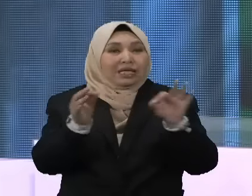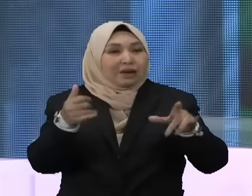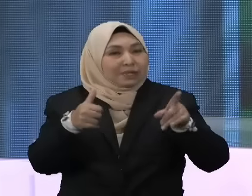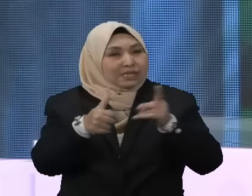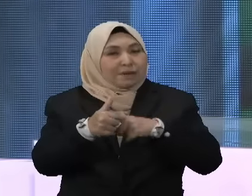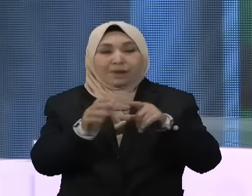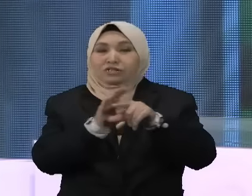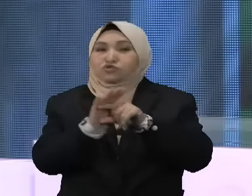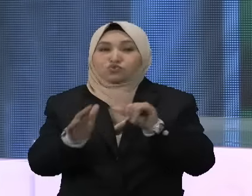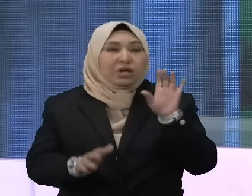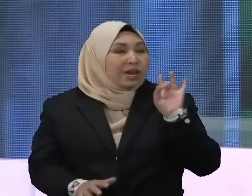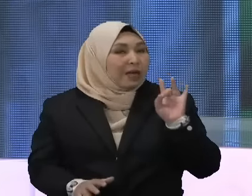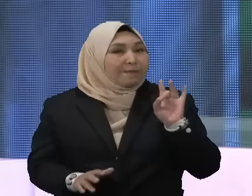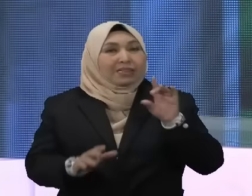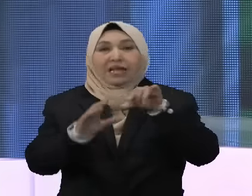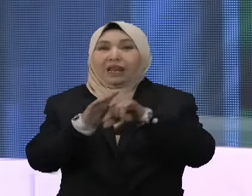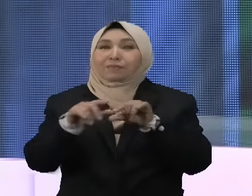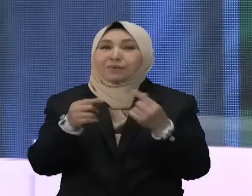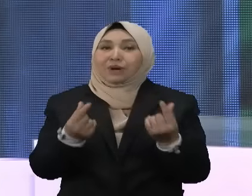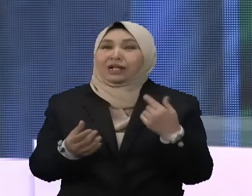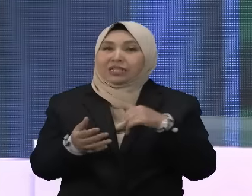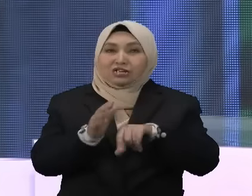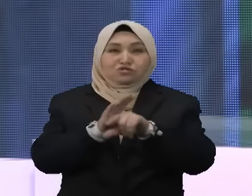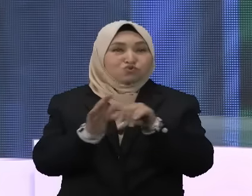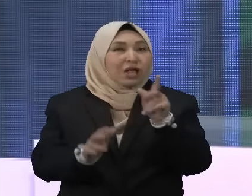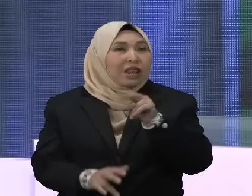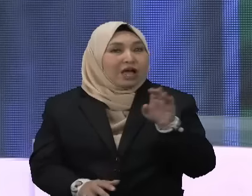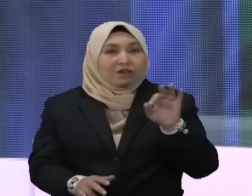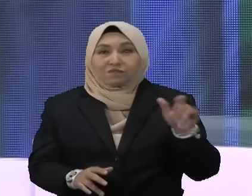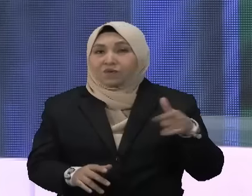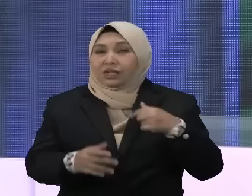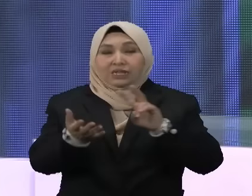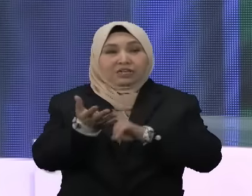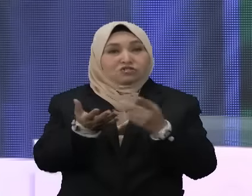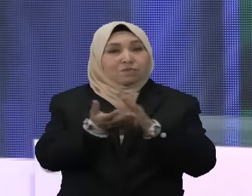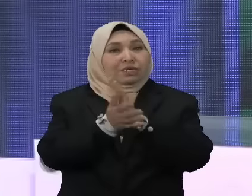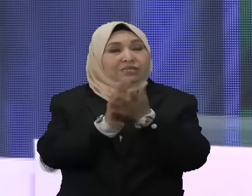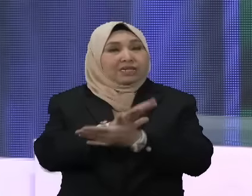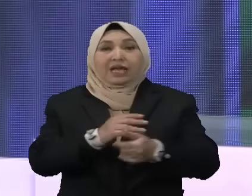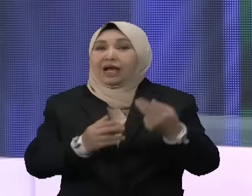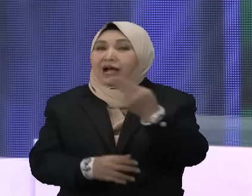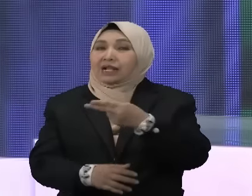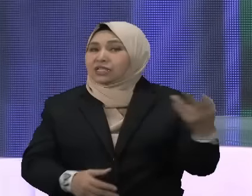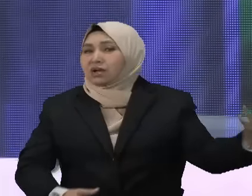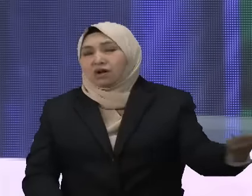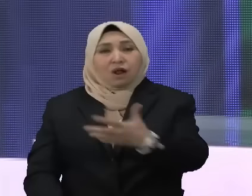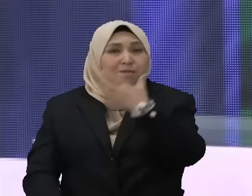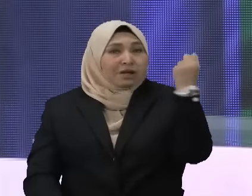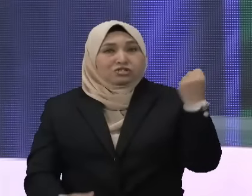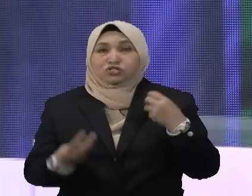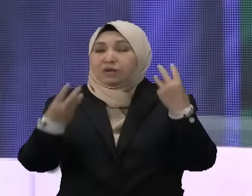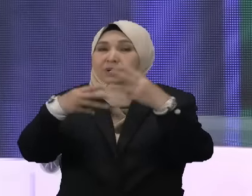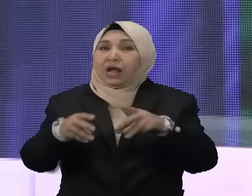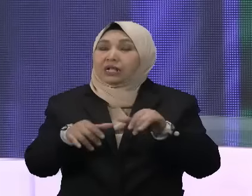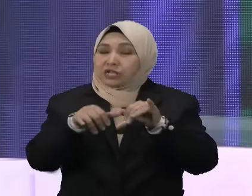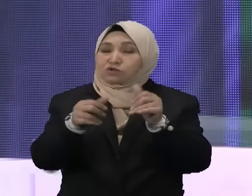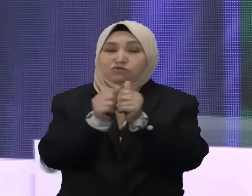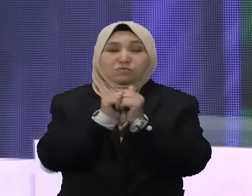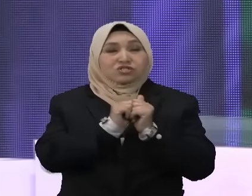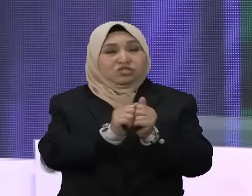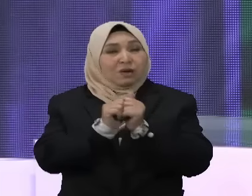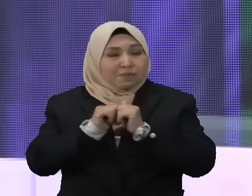yang ke-8 dalam Al-Quran ini, surah Al-Anfal yang diterjemahkan sebagai harta rampasan perang. Terus bersama Al-Fadhil